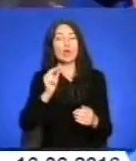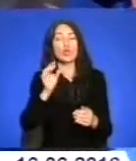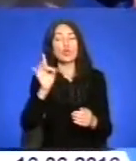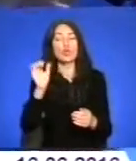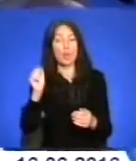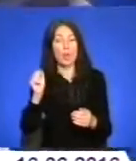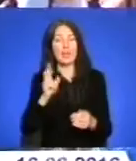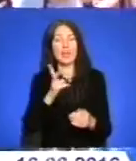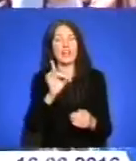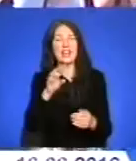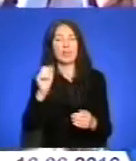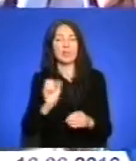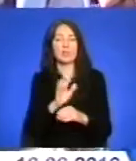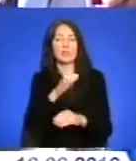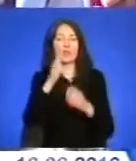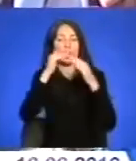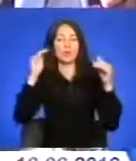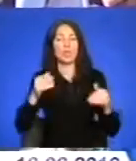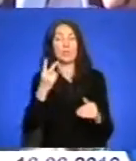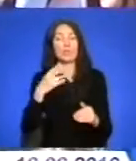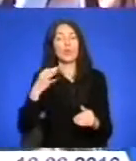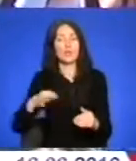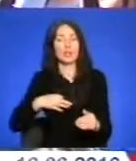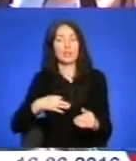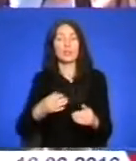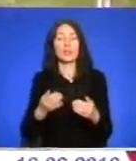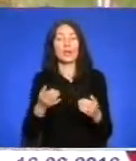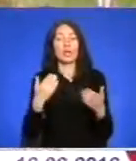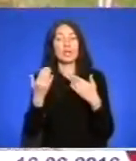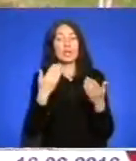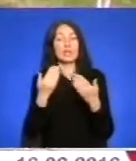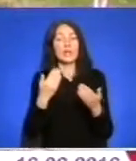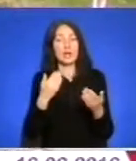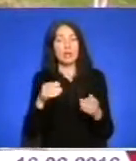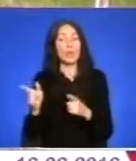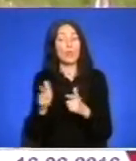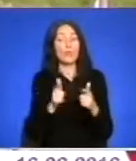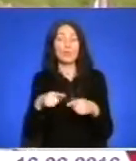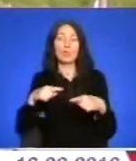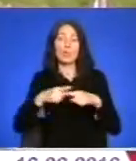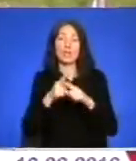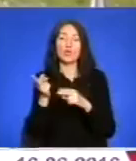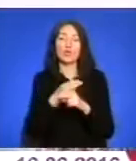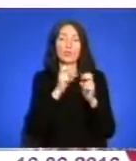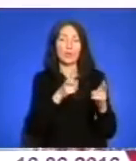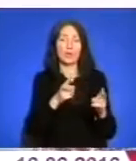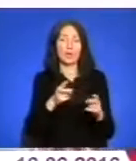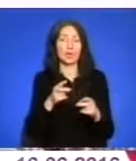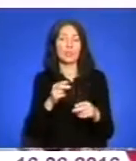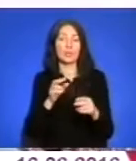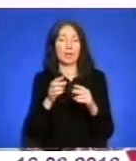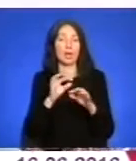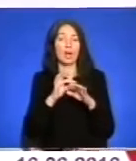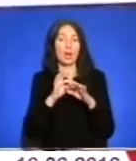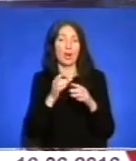табір двох синів. Співбесіду про поведінку та техніку безпеки провів особисто. Дуже добре і